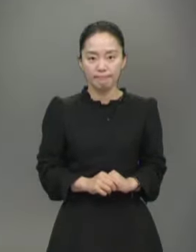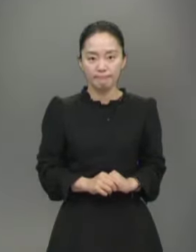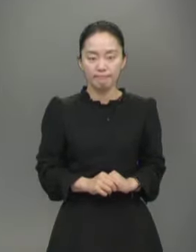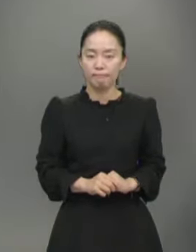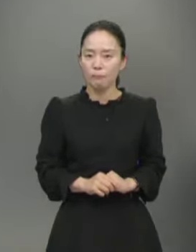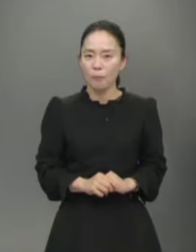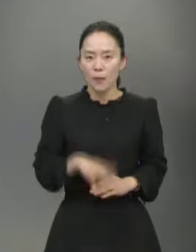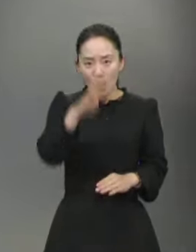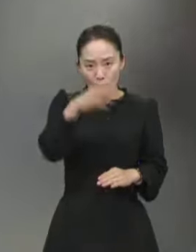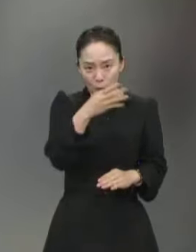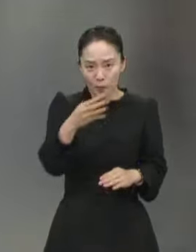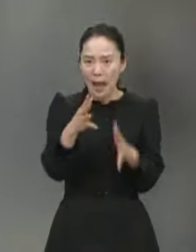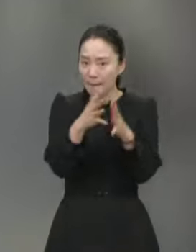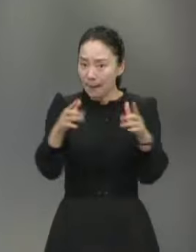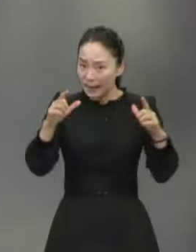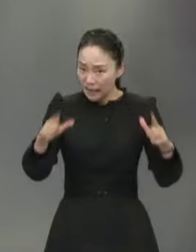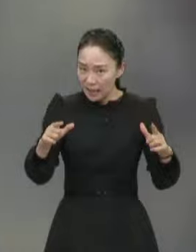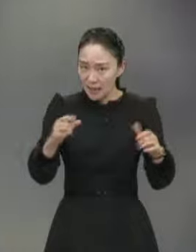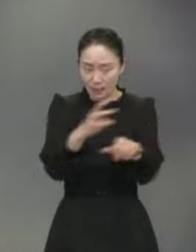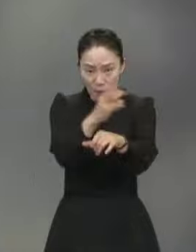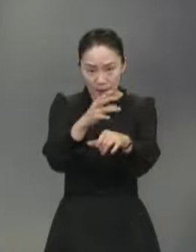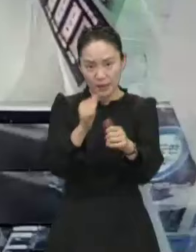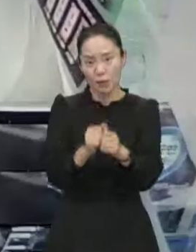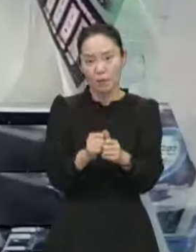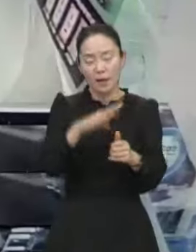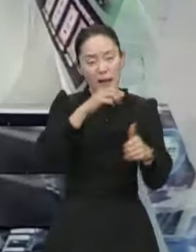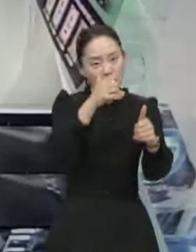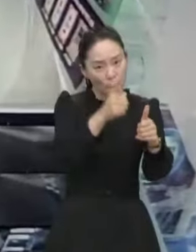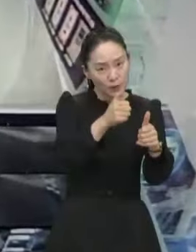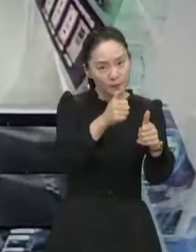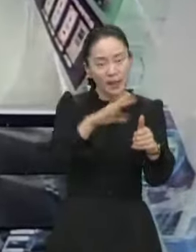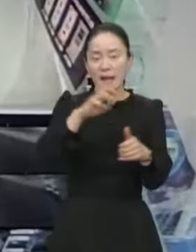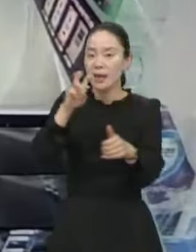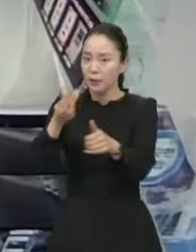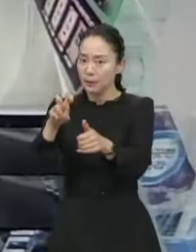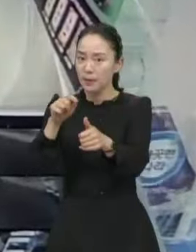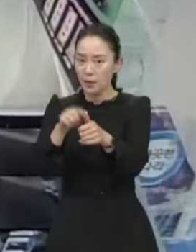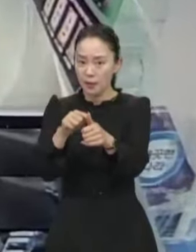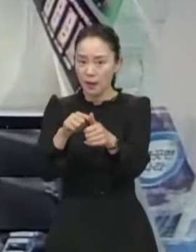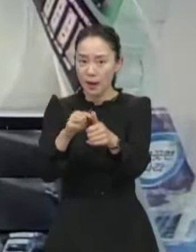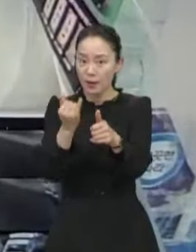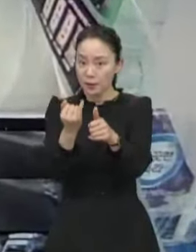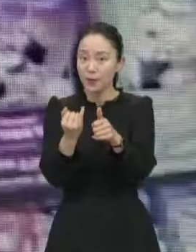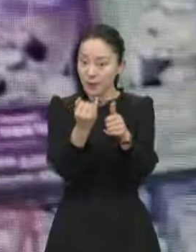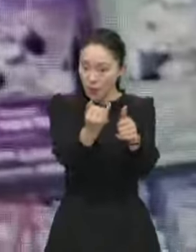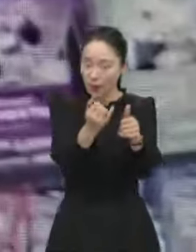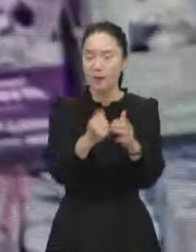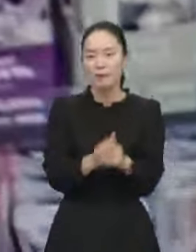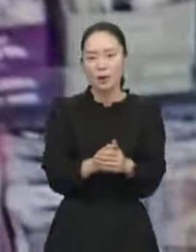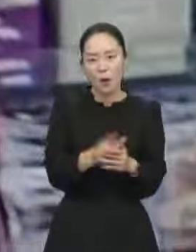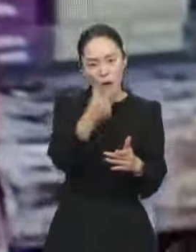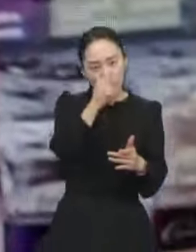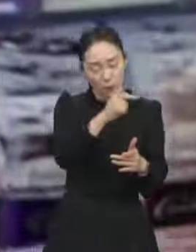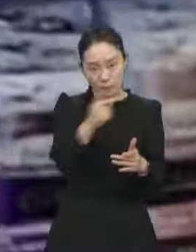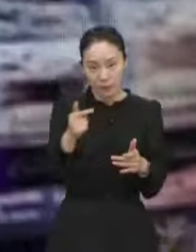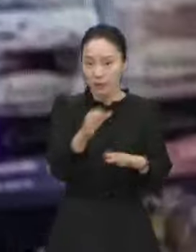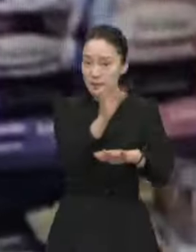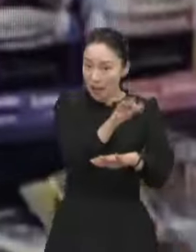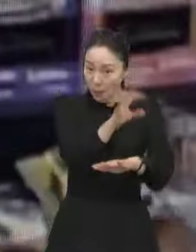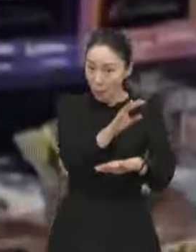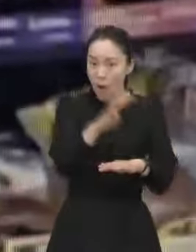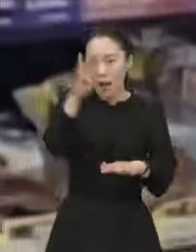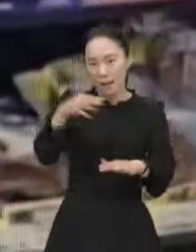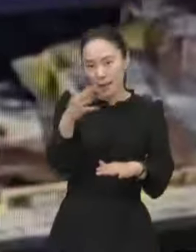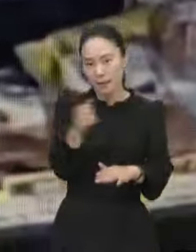보령의 한 아파트 단지 편의점에 50대 남성과 30대 여성이 들어옵니다 소주 등 주류를 구입해